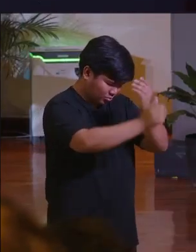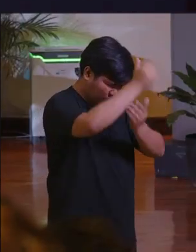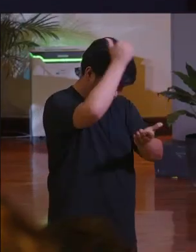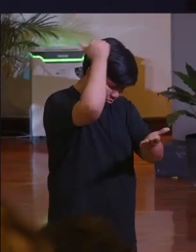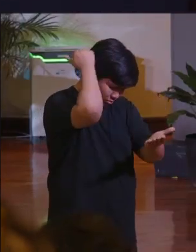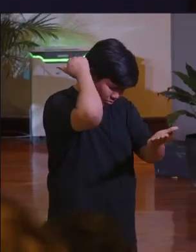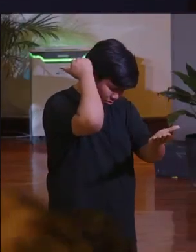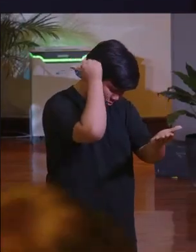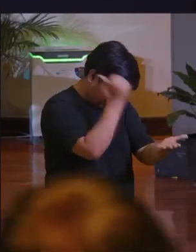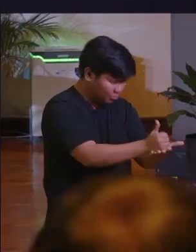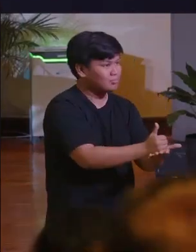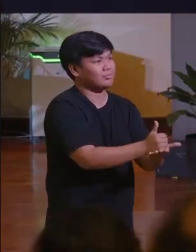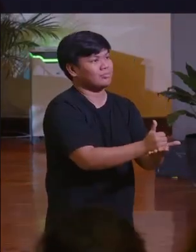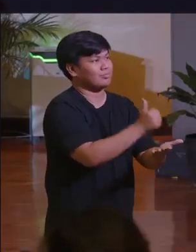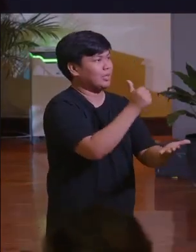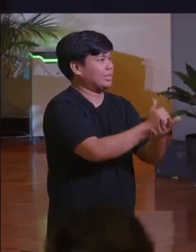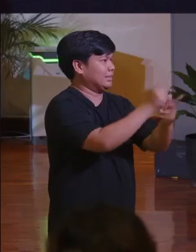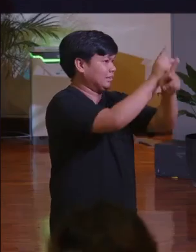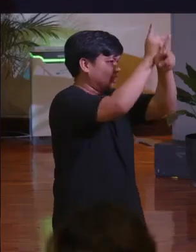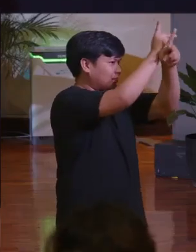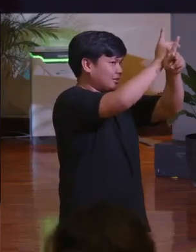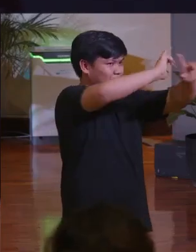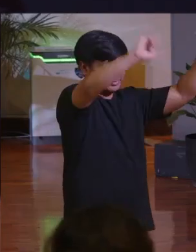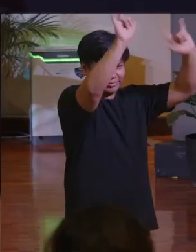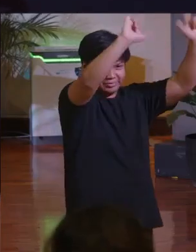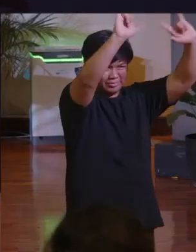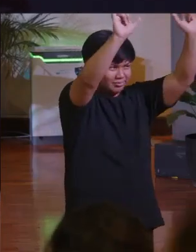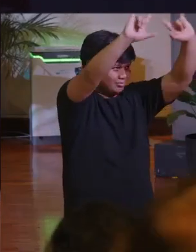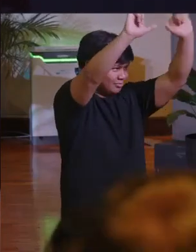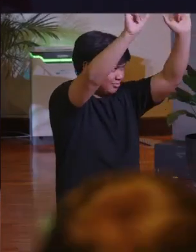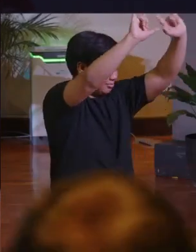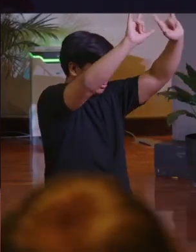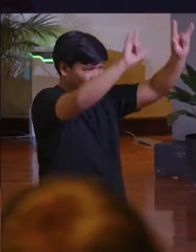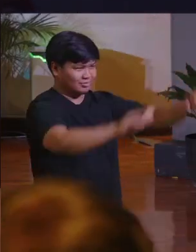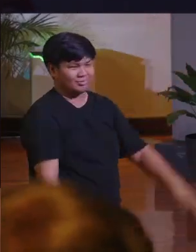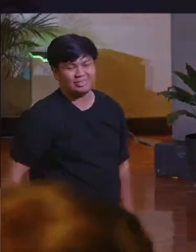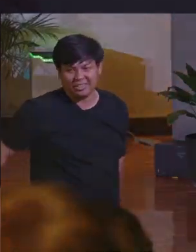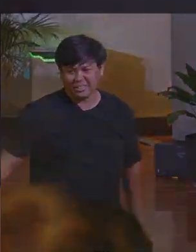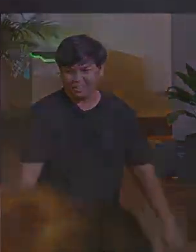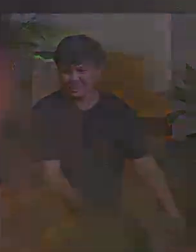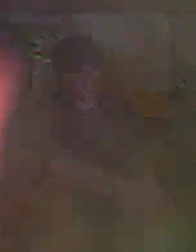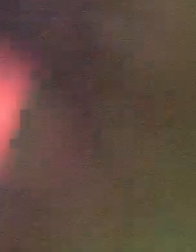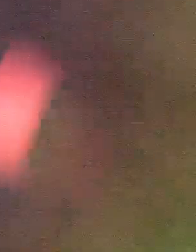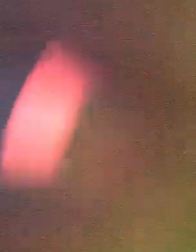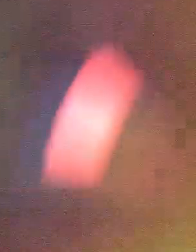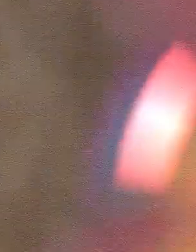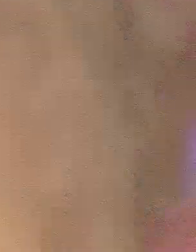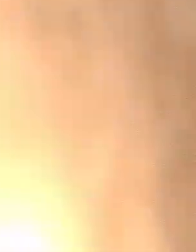nagsabi ng Amen. Magandang hapon po.